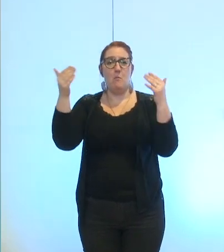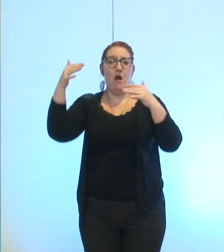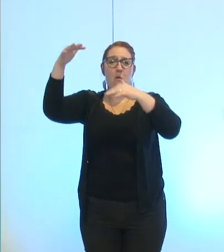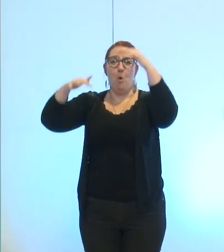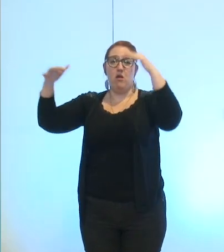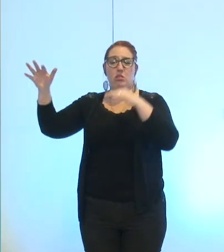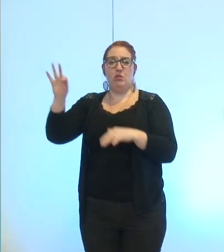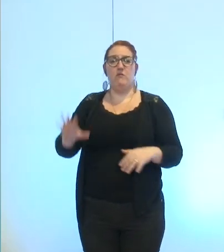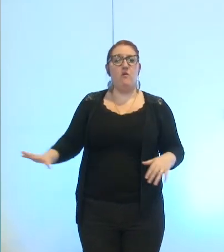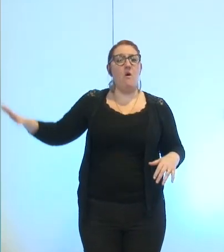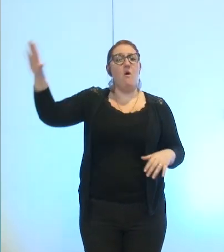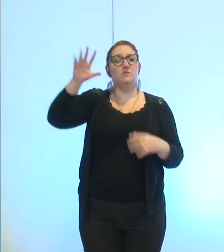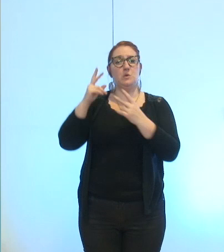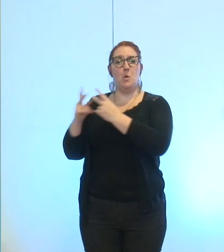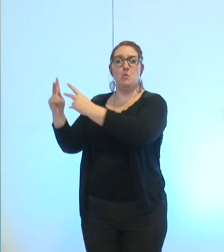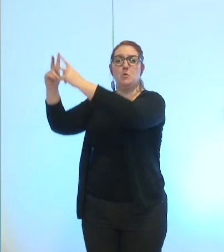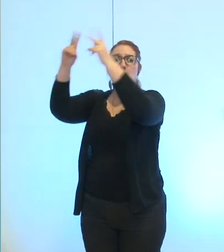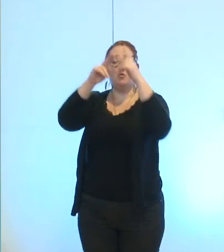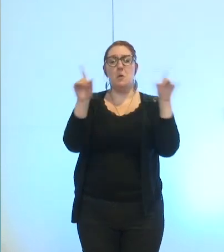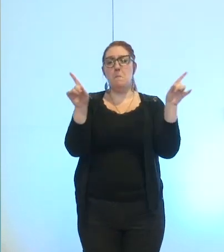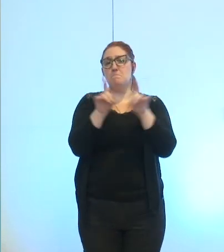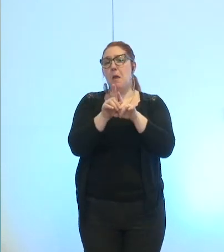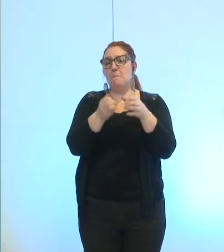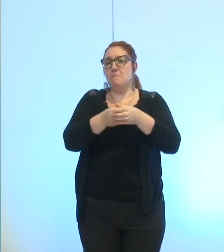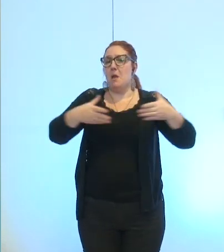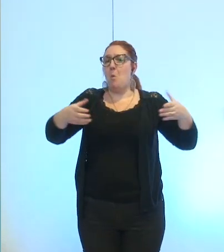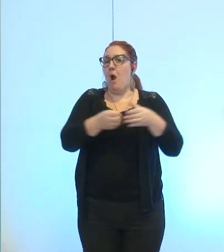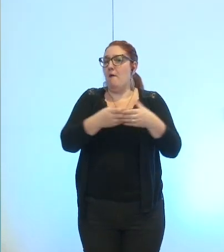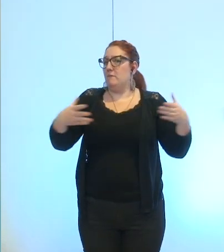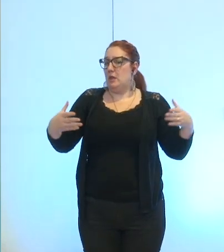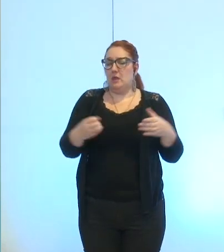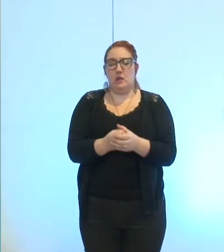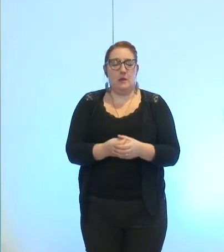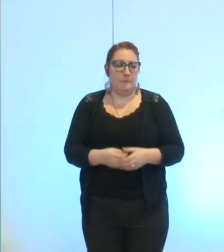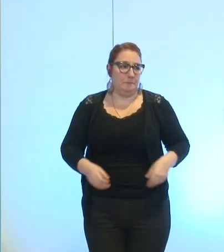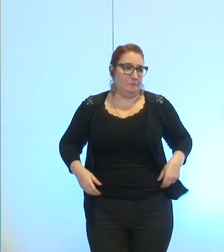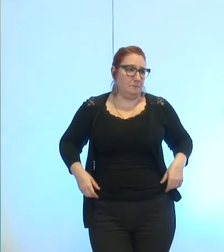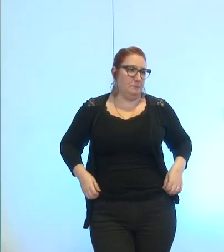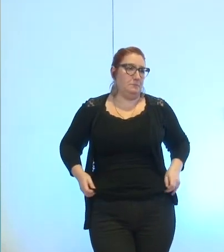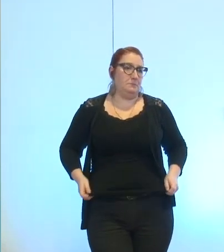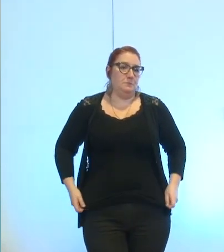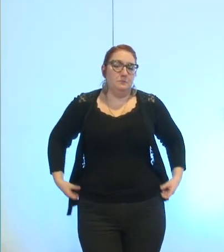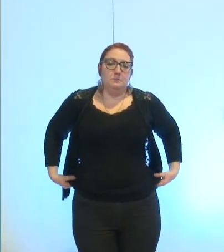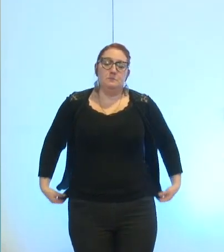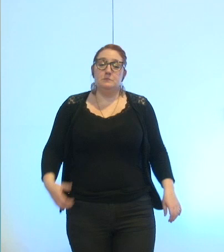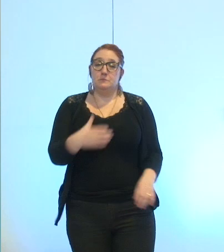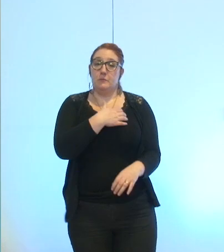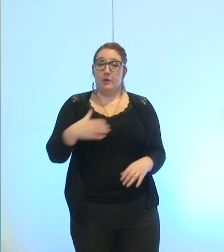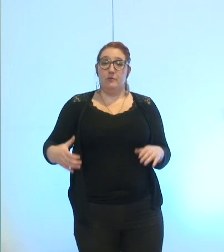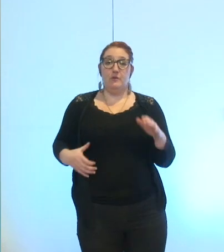moyenne par les communes de la même strate démographique et le taux pratiqué par la Ville de